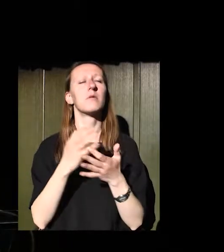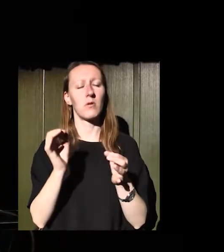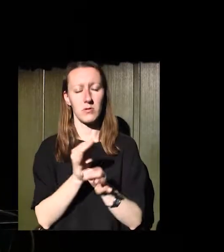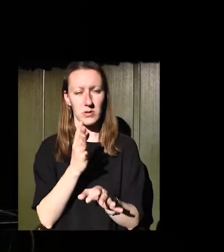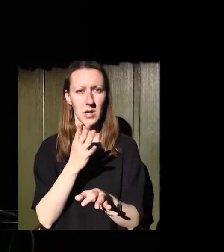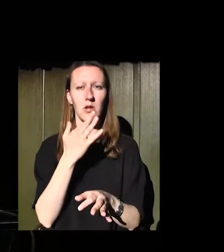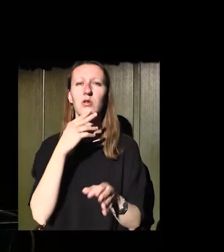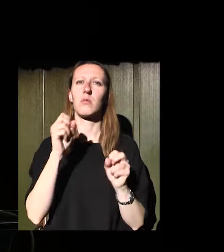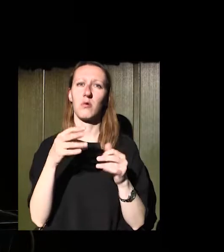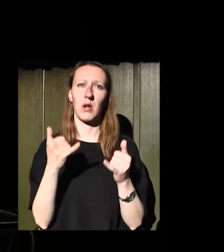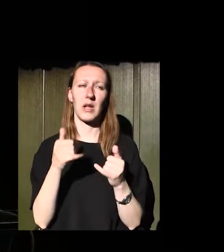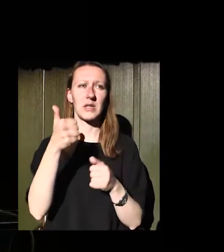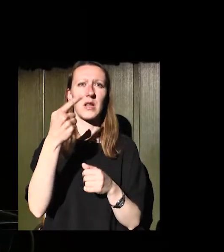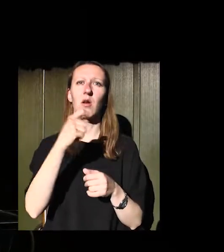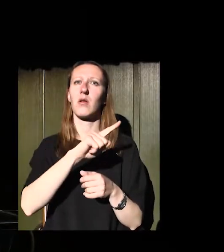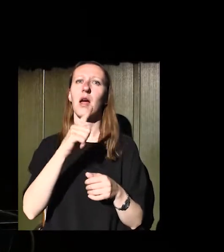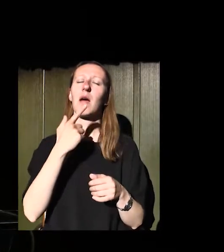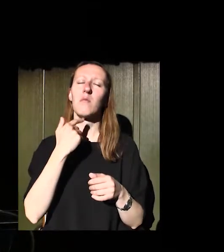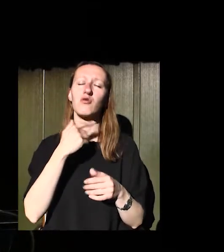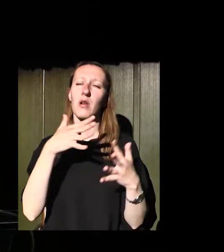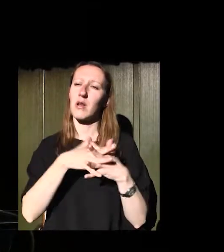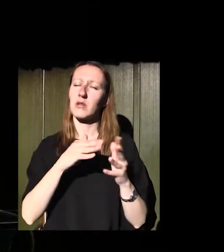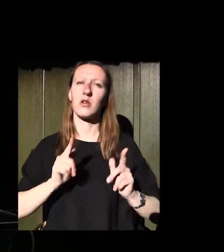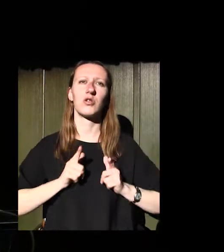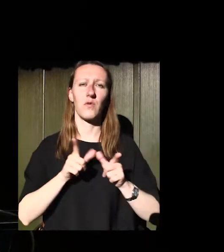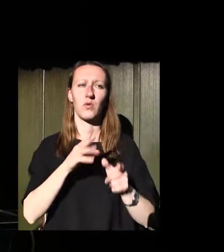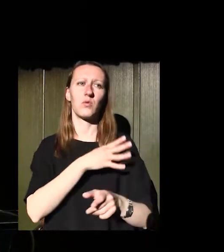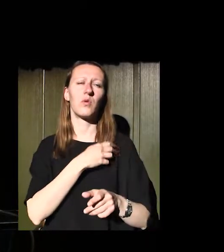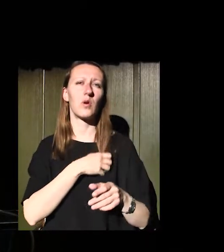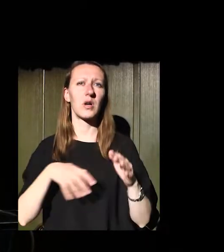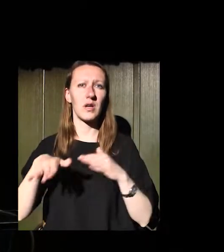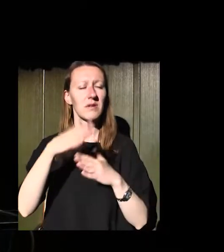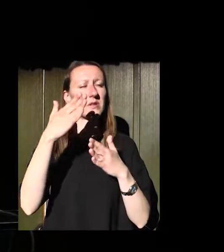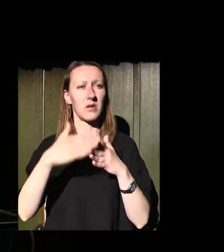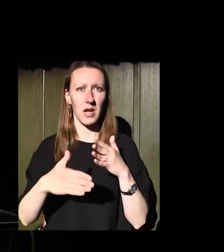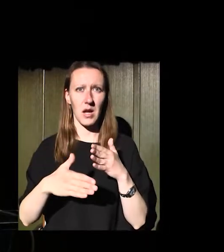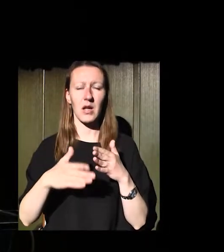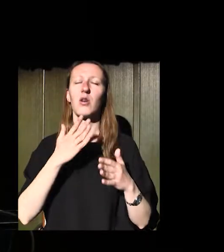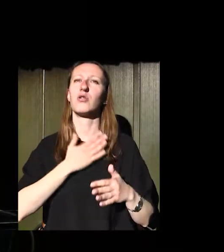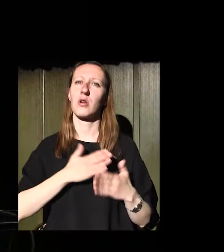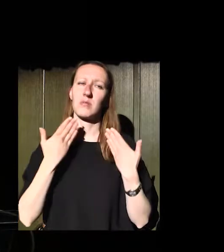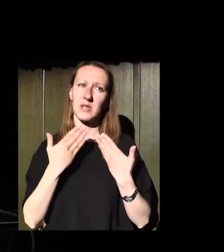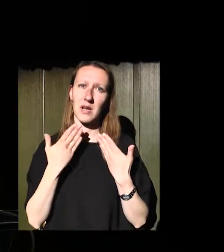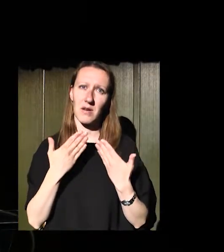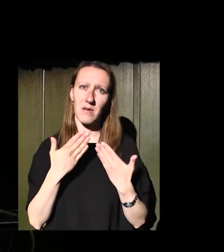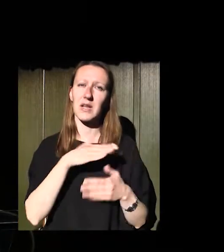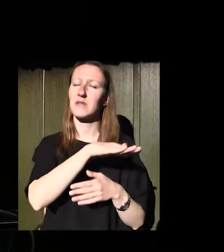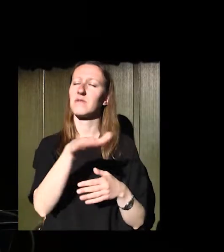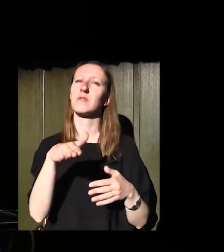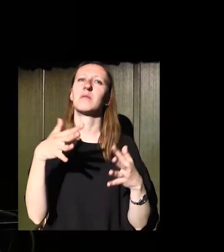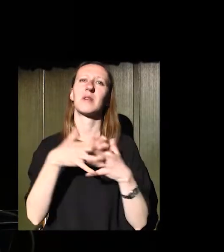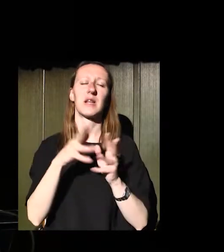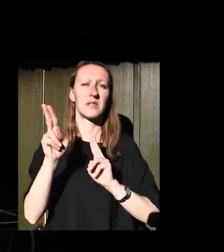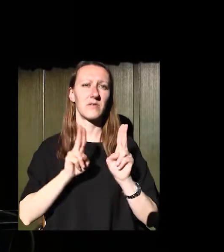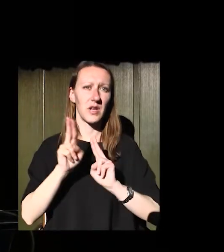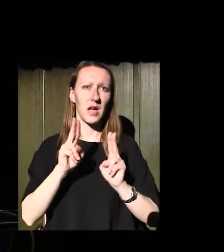Budimo ponosni što je Pula danas jedan od najpoželjnijih gradova za život u Hrvatskoj. Na kraju, želim se zahvaliti svim